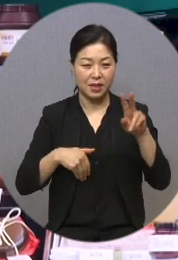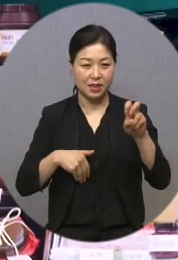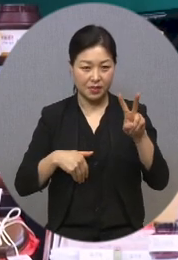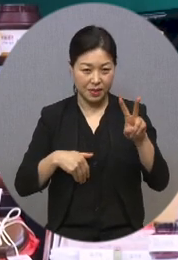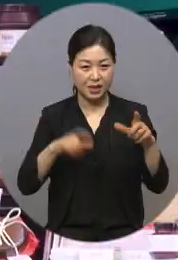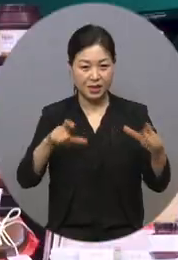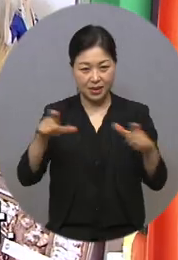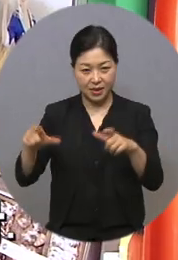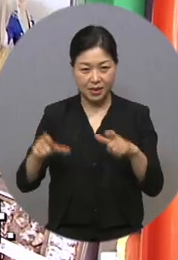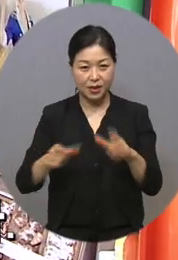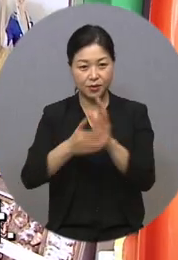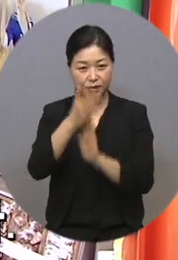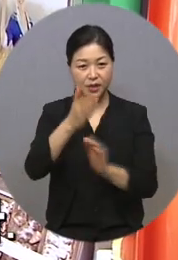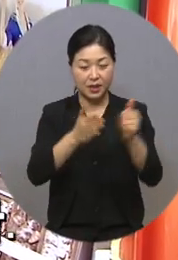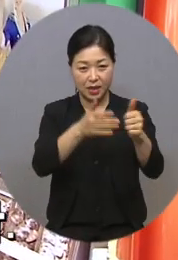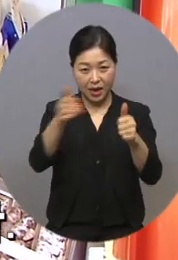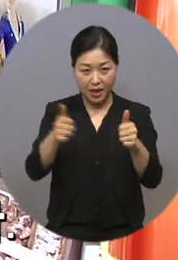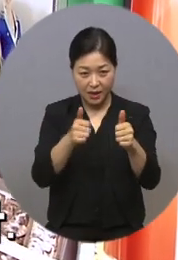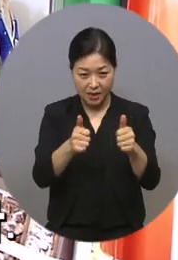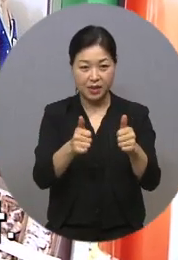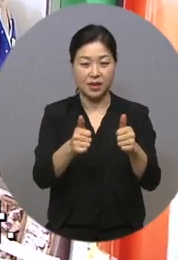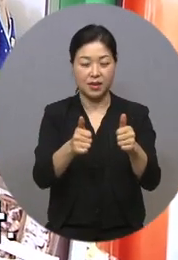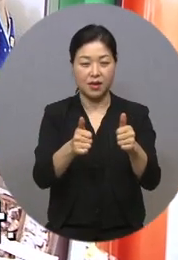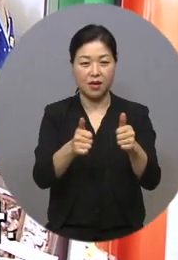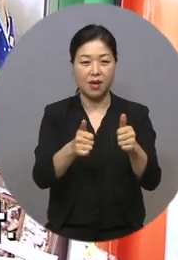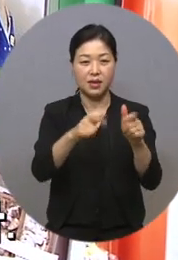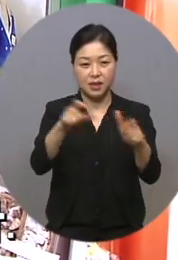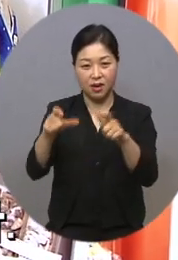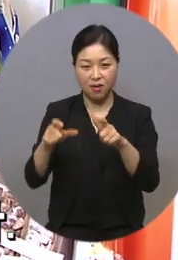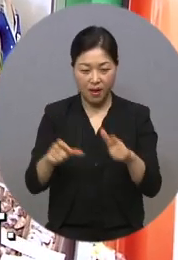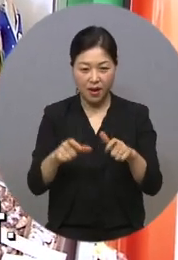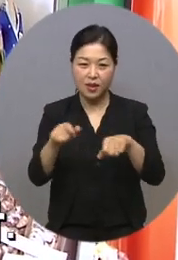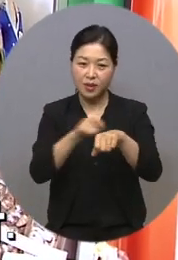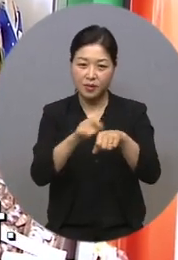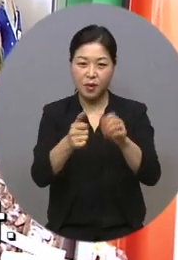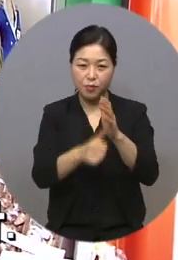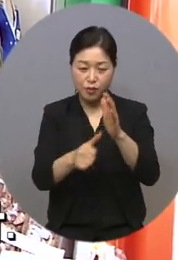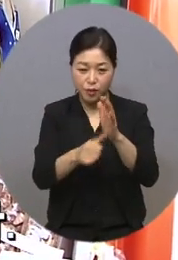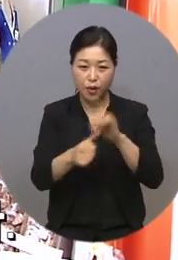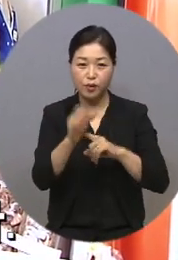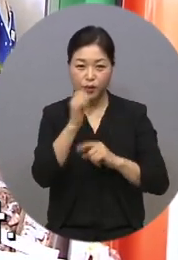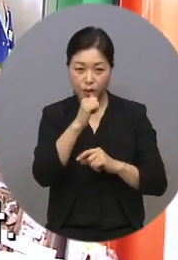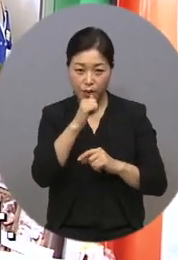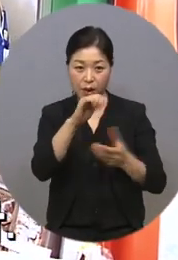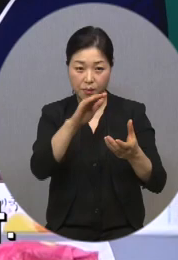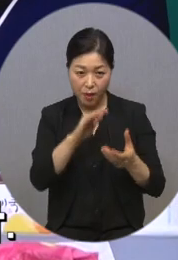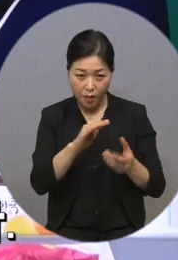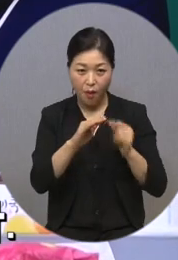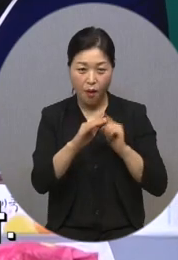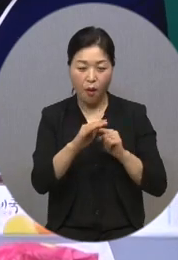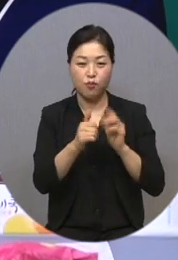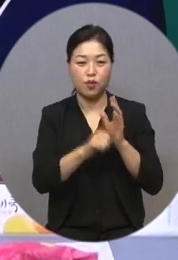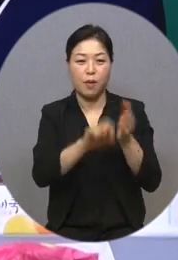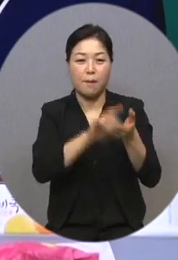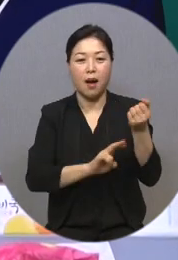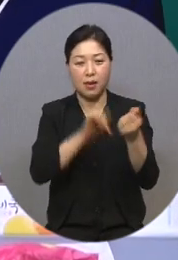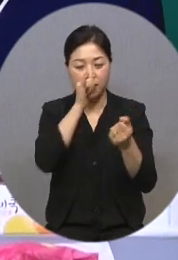시장 군수님들께서 또 저에게 있는 특산물을 이렇게 소개해주는 또 그런 물건을 팔고 있는 그런 온라인 장터입니다.